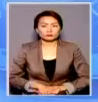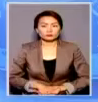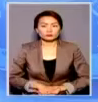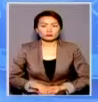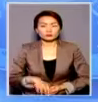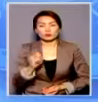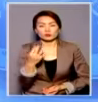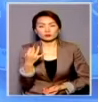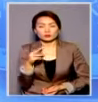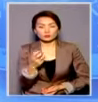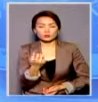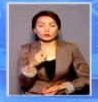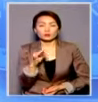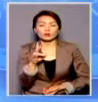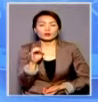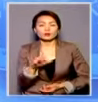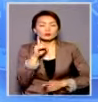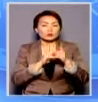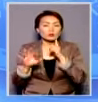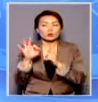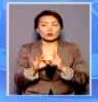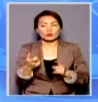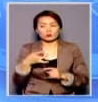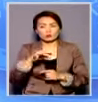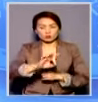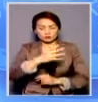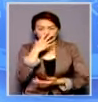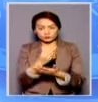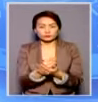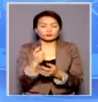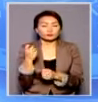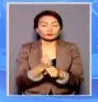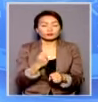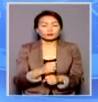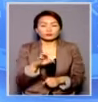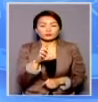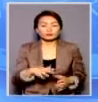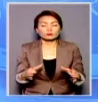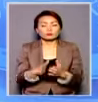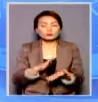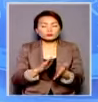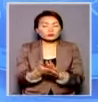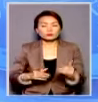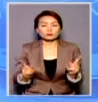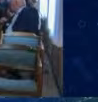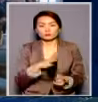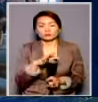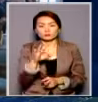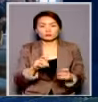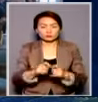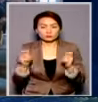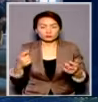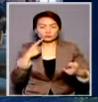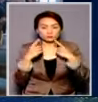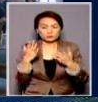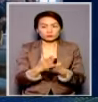аким области серик shopkin of провел совещание с аграриями с собственниками сельхоз угодия throws к власти встреча прошла формате открытого диалога